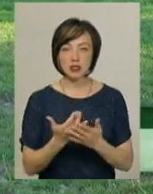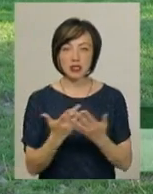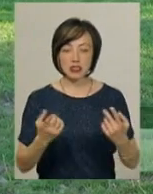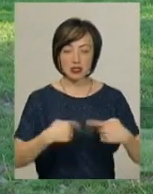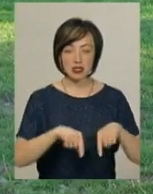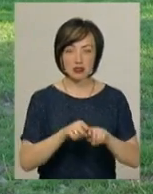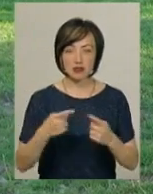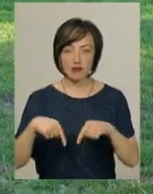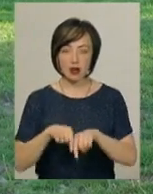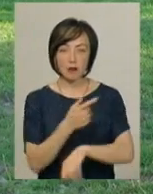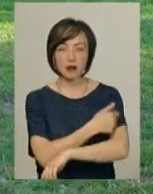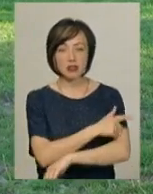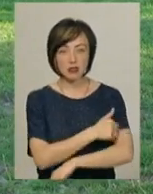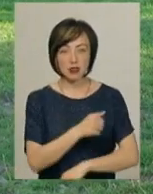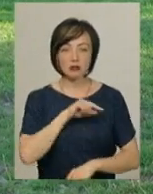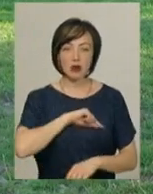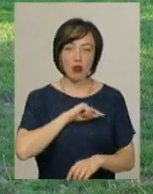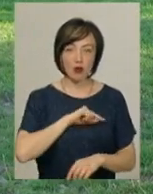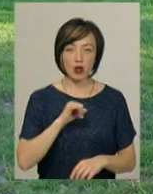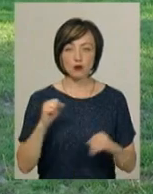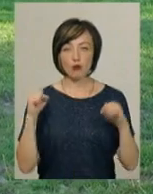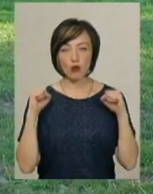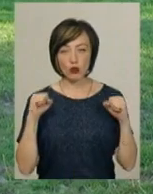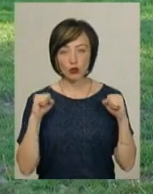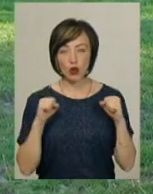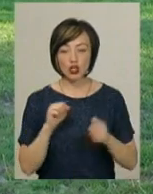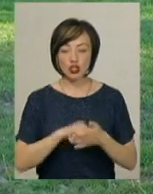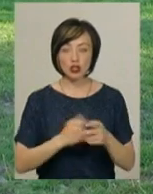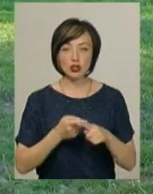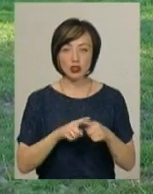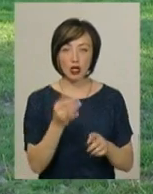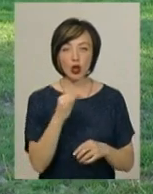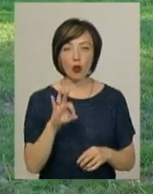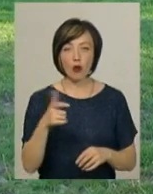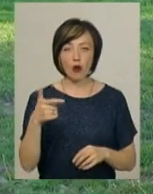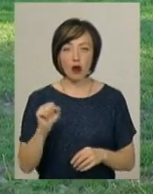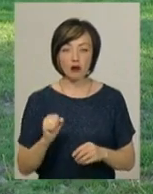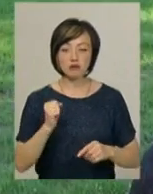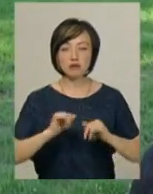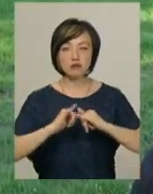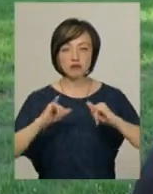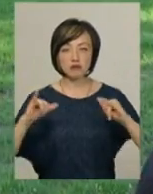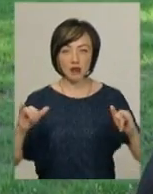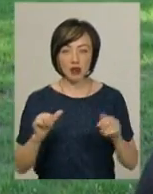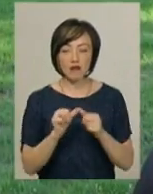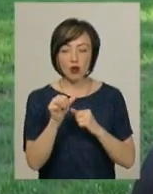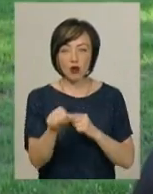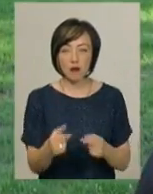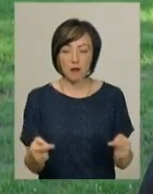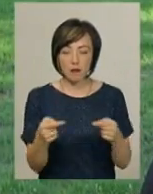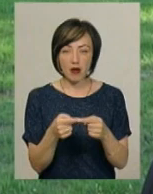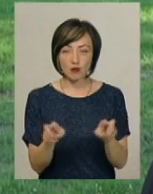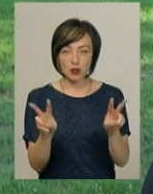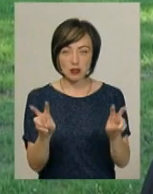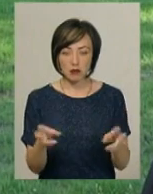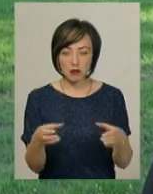сфер – медицини, психології, спорту. Через що йога набуває академічності, виокремлюється в певну